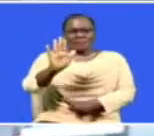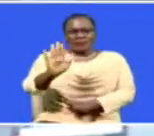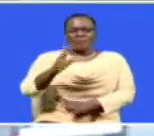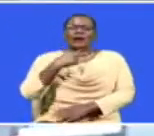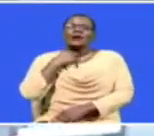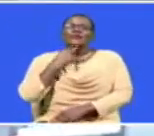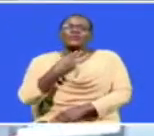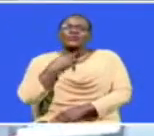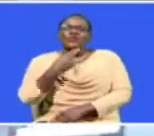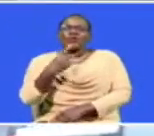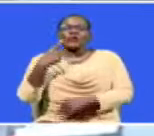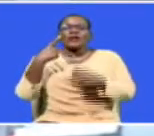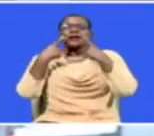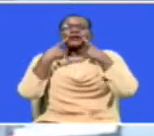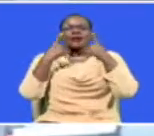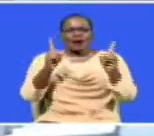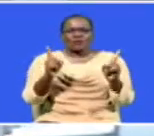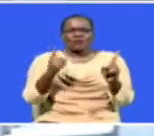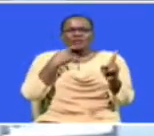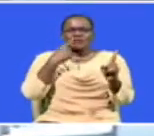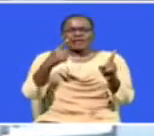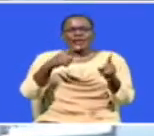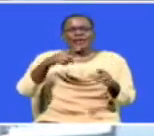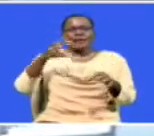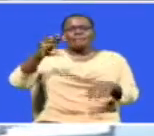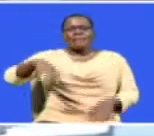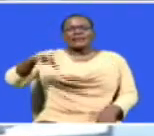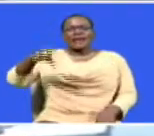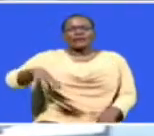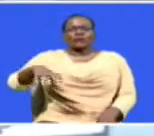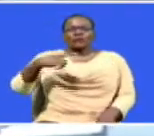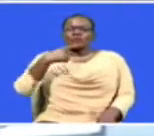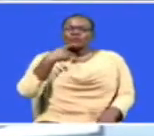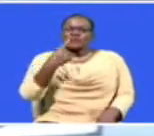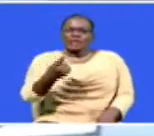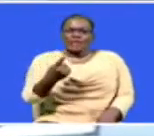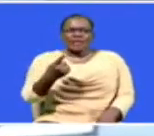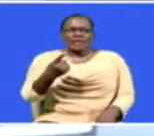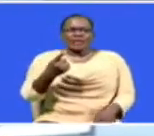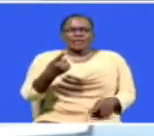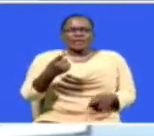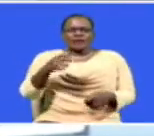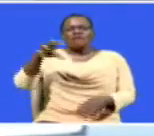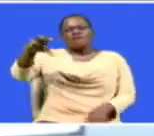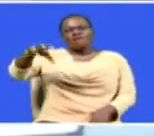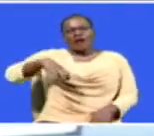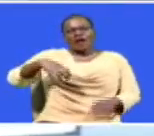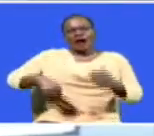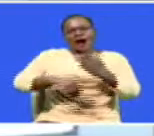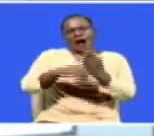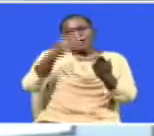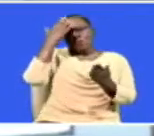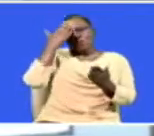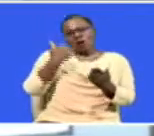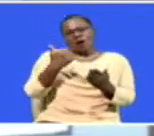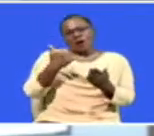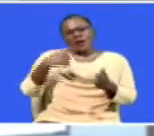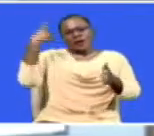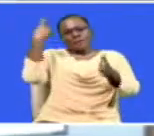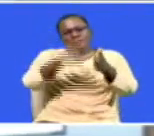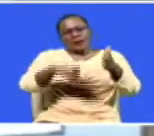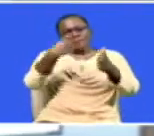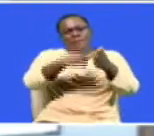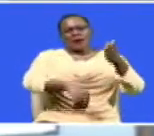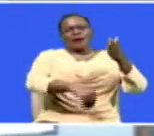Albert Karakacha, wamiliki wa magari ya usafiri wa umma wamesema kwamba kupandishwa kwa nauli kunatokana na kupandishwa kwa ushuru